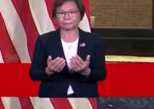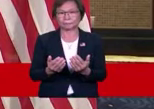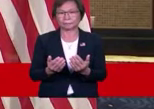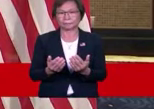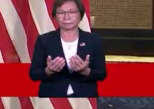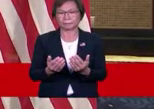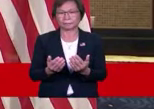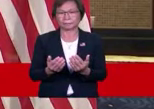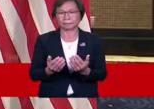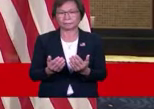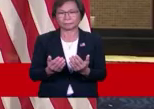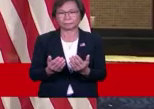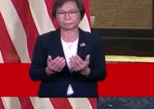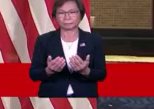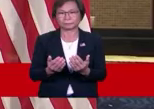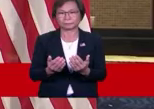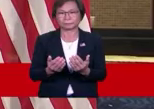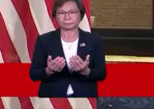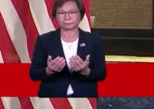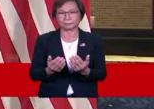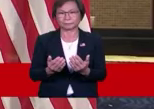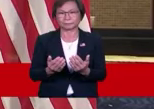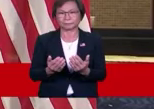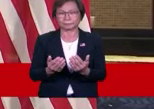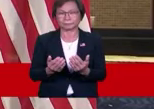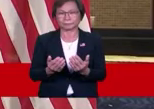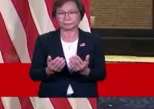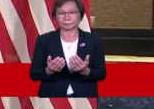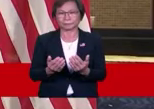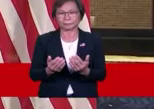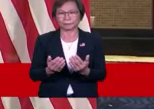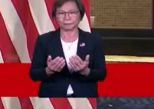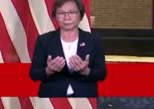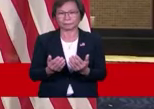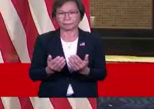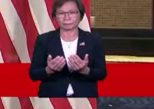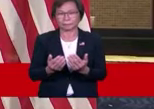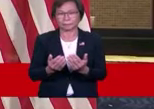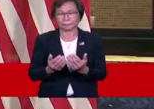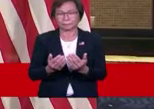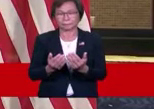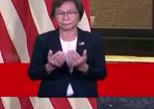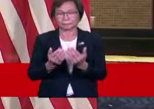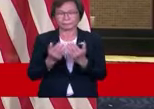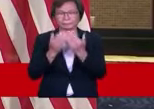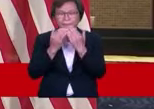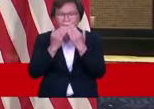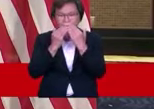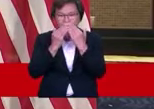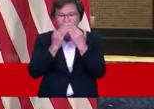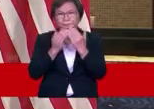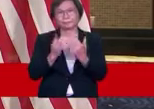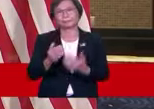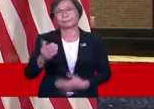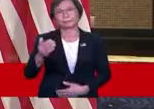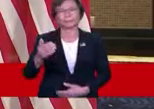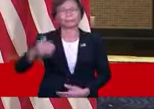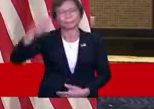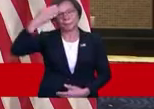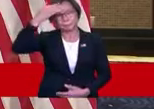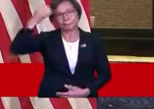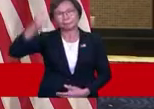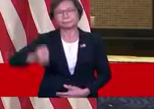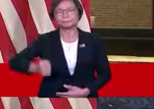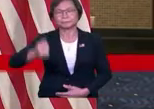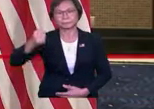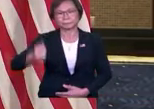ya rabbal alamin mobil lahir Taufiq walhidayah wassalamualaikum warahmatullahi wabarakatuh